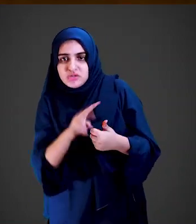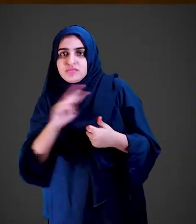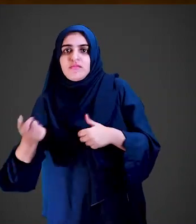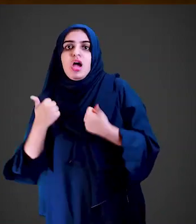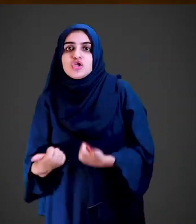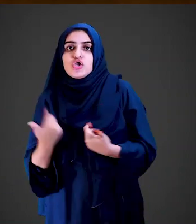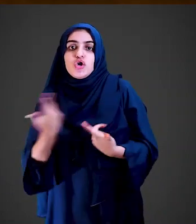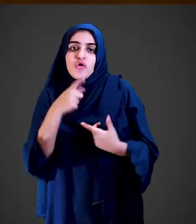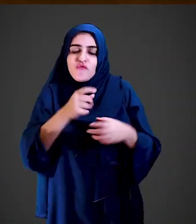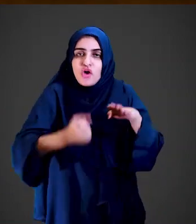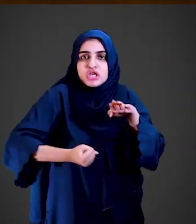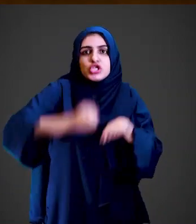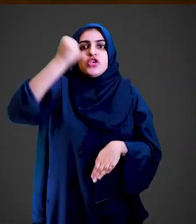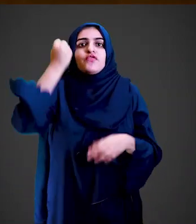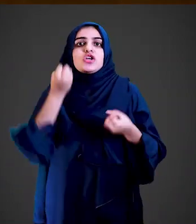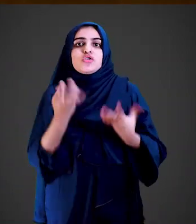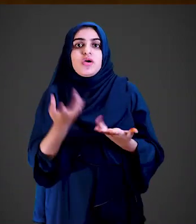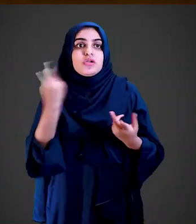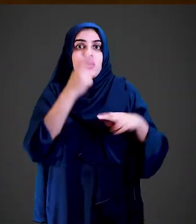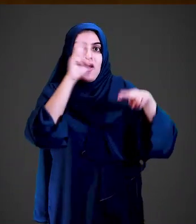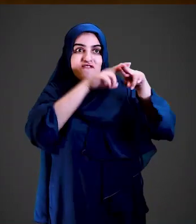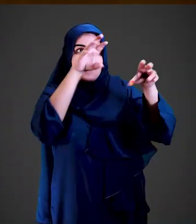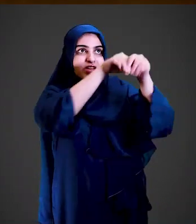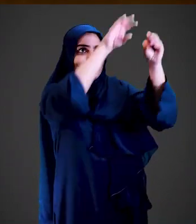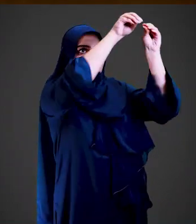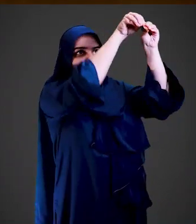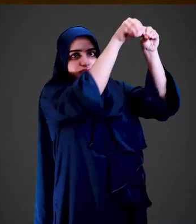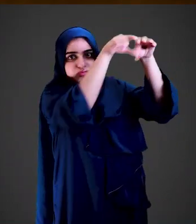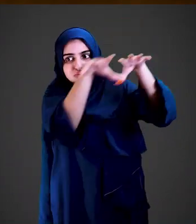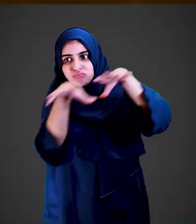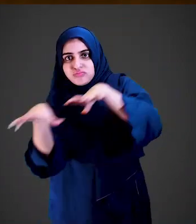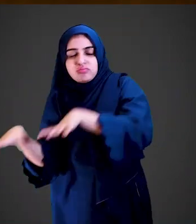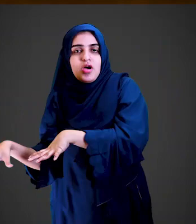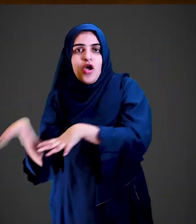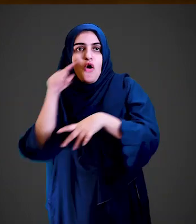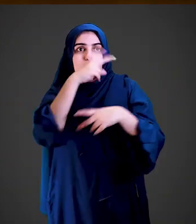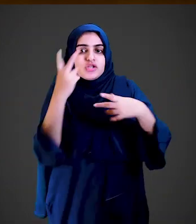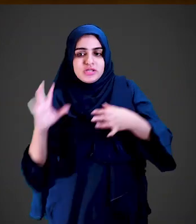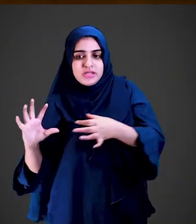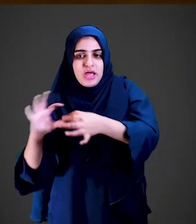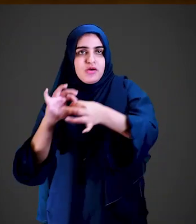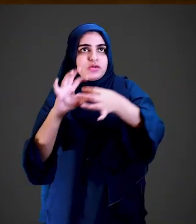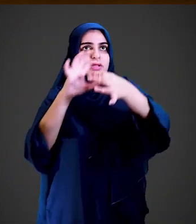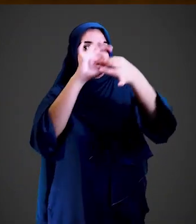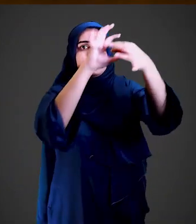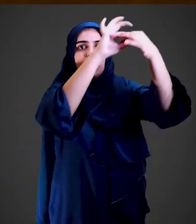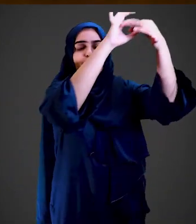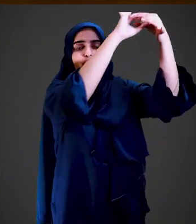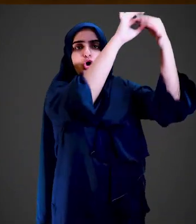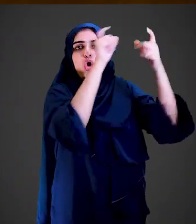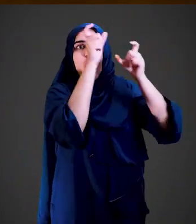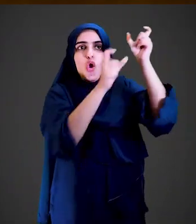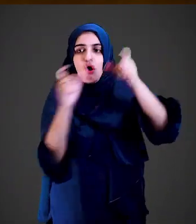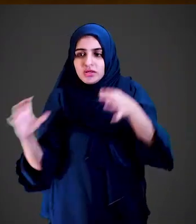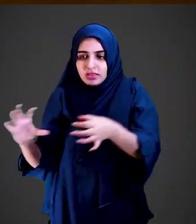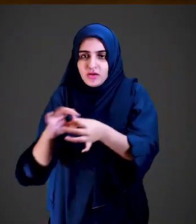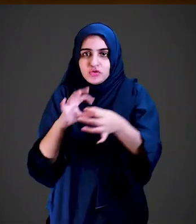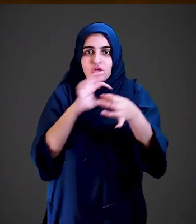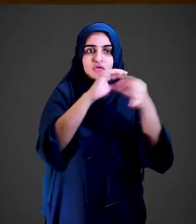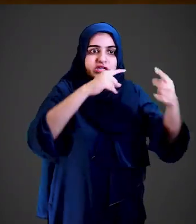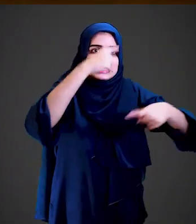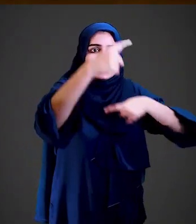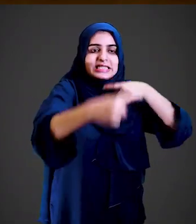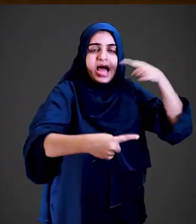ہے وہ اوپر سے شروع ہو کے نیچے تک جا رہی ہے کتنے لوگ اس لڑی میں جو ہیں وہ انوالف ہیں وہ سب اس پورے سائیکل کو